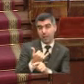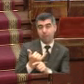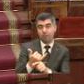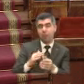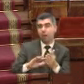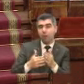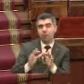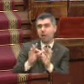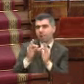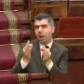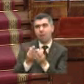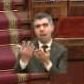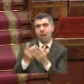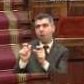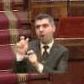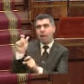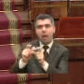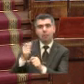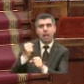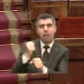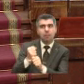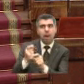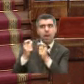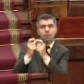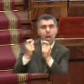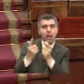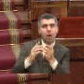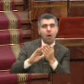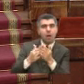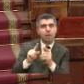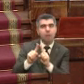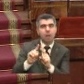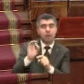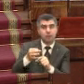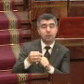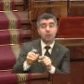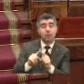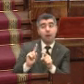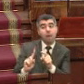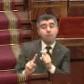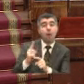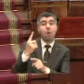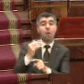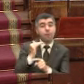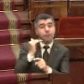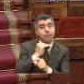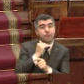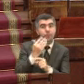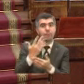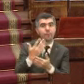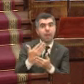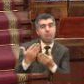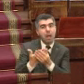كل انكار محتمل من طرف المشغل او تلكؤ من الاقرار بوقوع الحادثه او عدم التصريح بها لدى الجهات